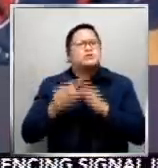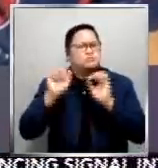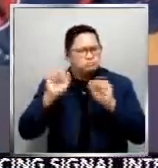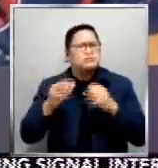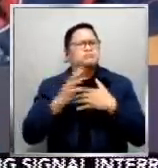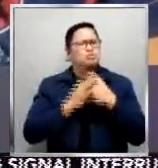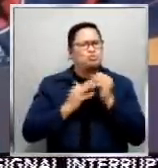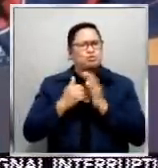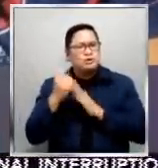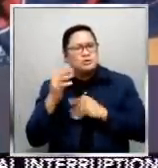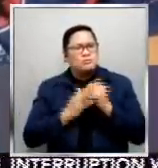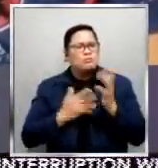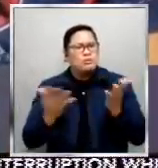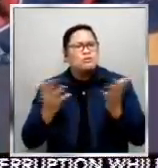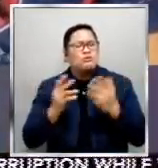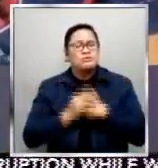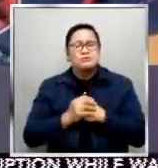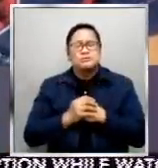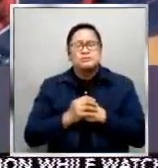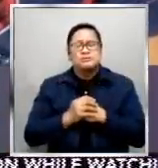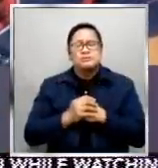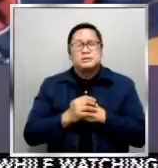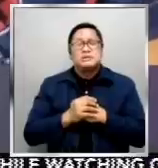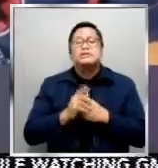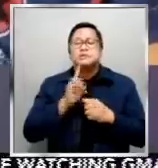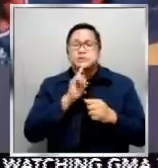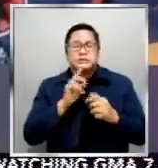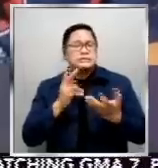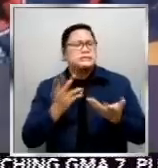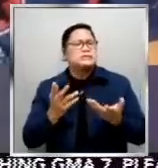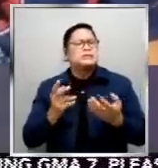itataya ang sarili para sa